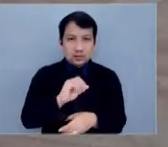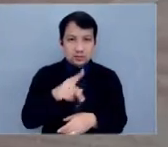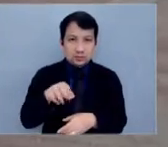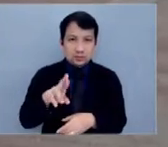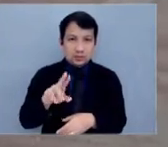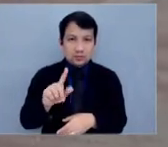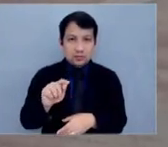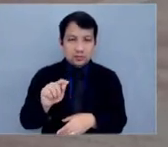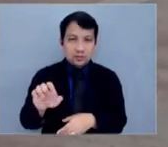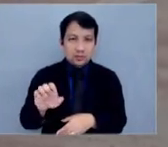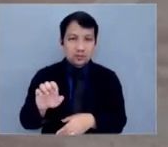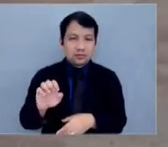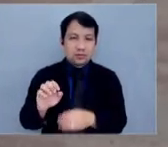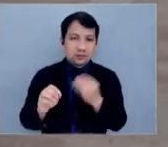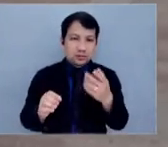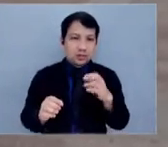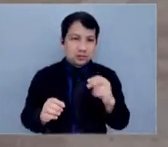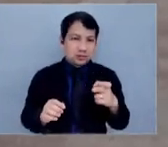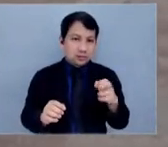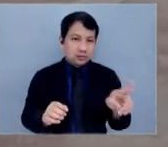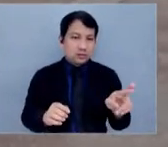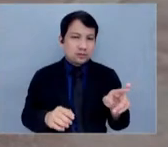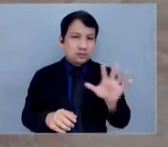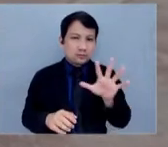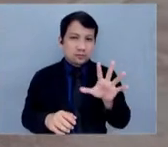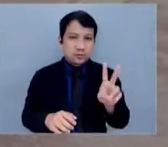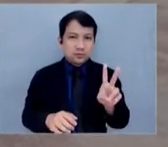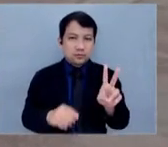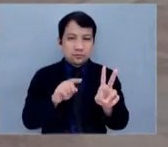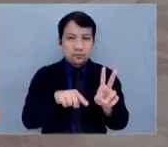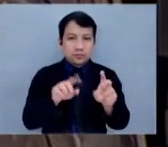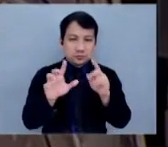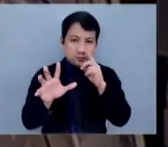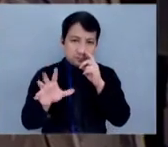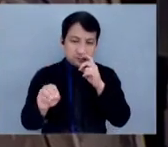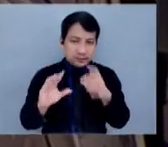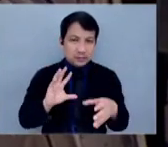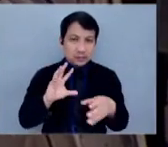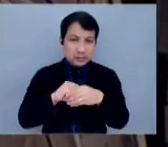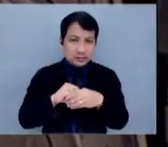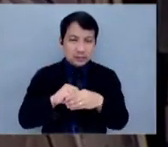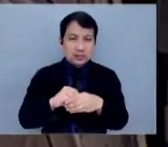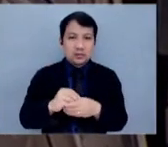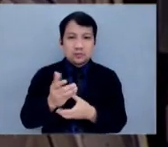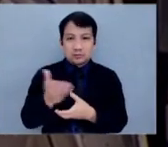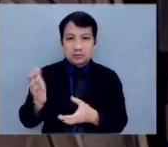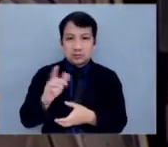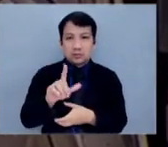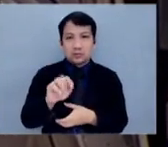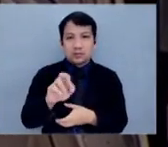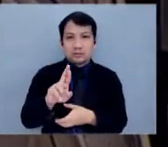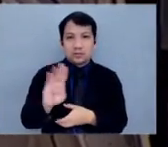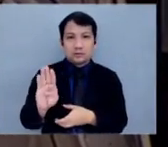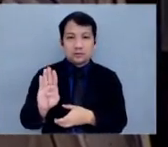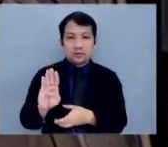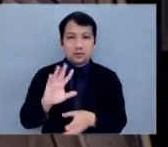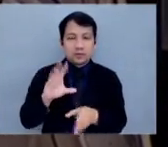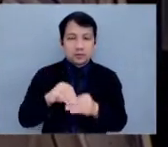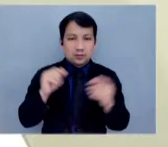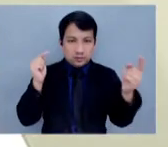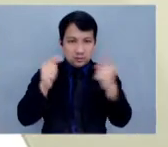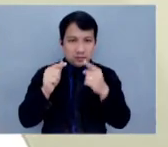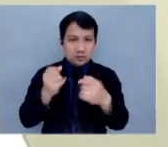Sa Metro Manila, mahigit 50% lang ang nakakapag-consolidate. Pero para sa LTFRB, pasok na sa target ang mga bilang na